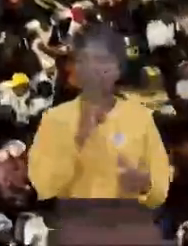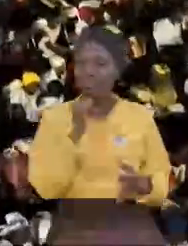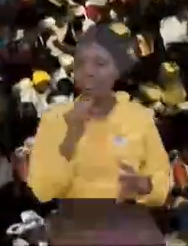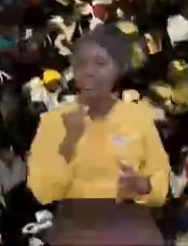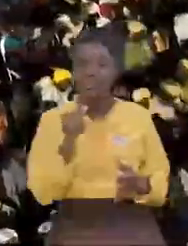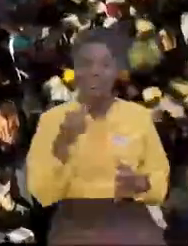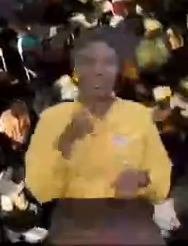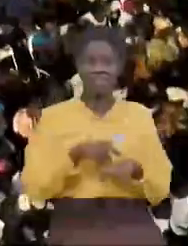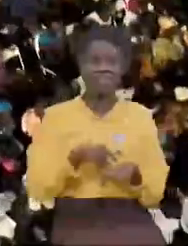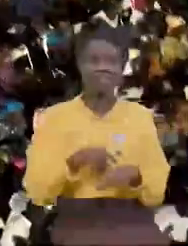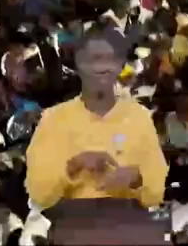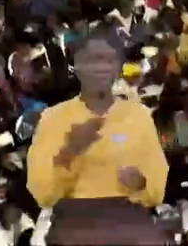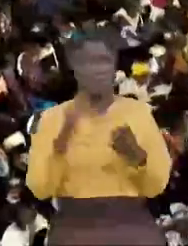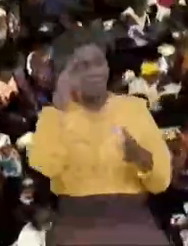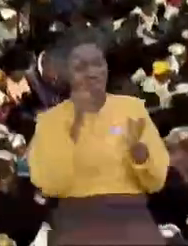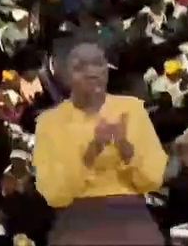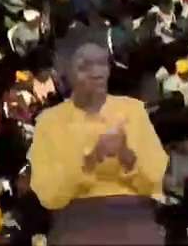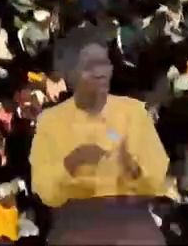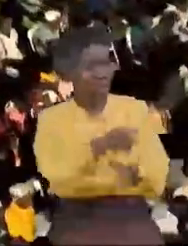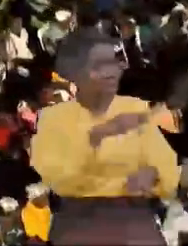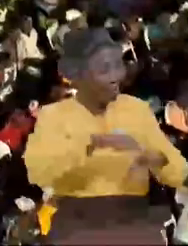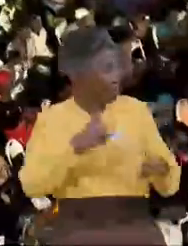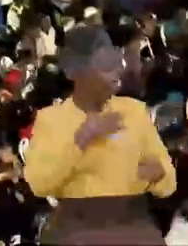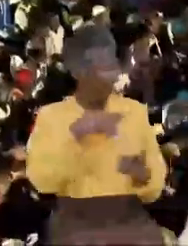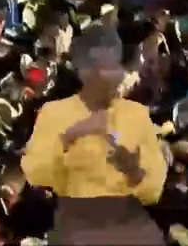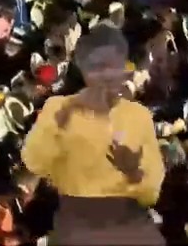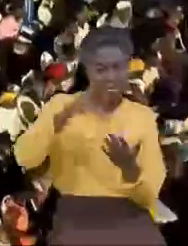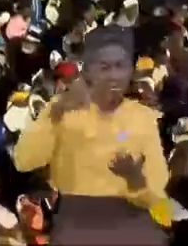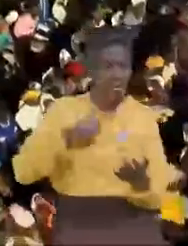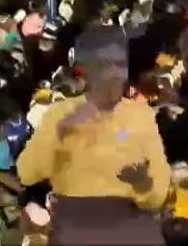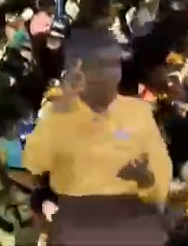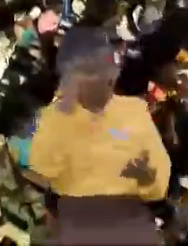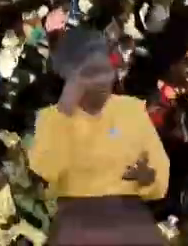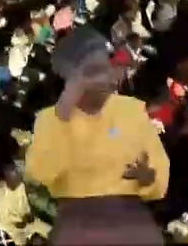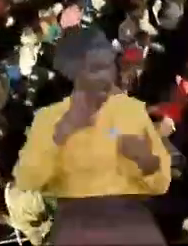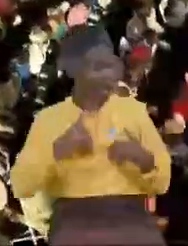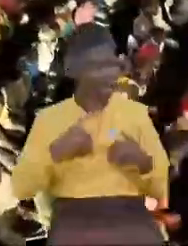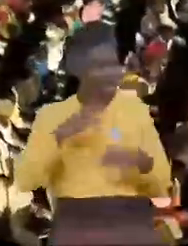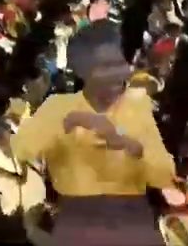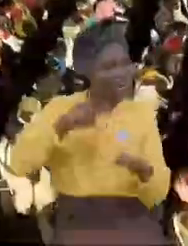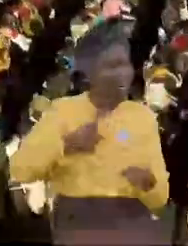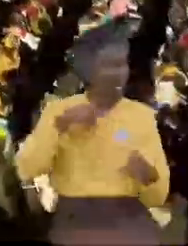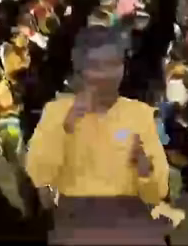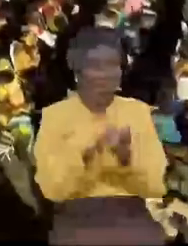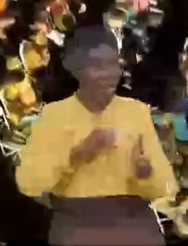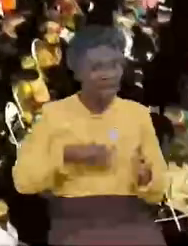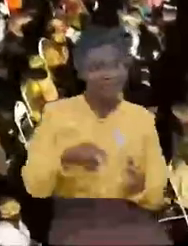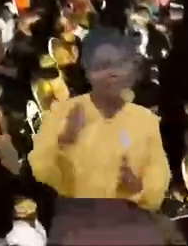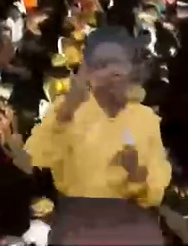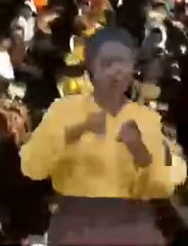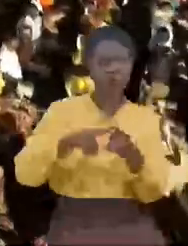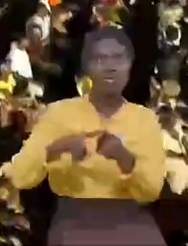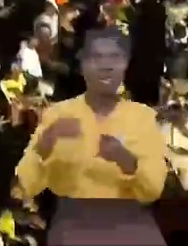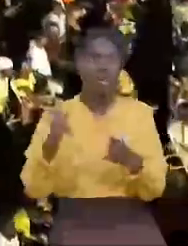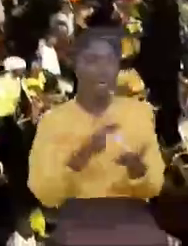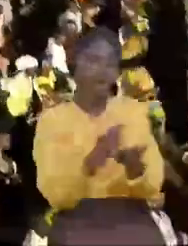Et tu dis, ah, on vient de me sélectionner avec les gens et le gouvernement a acheté un billet pour que moi